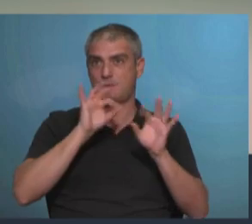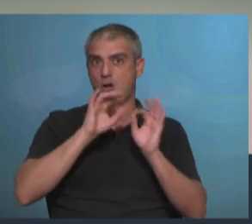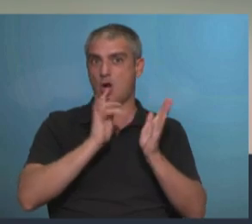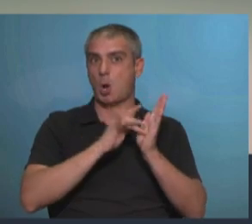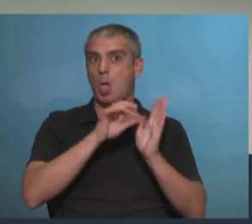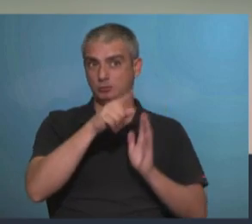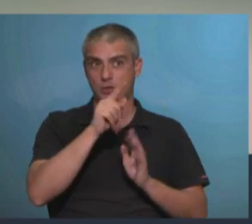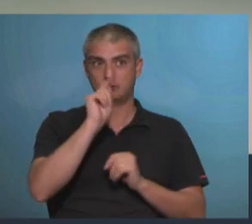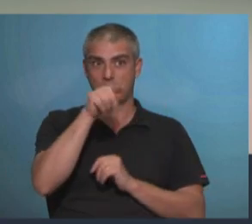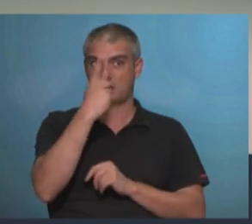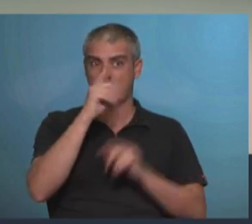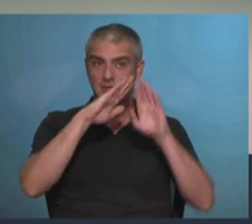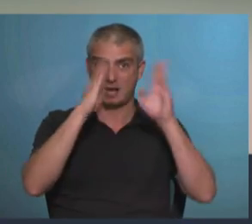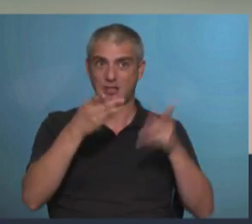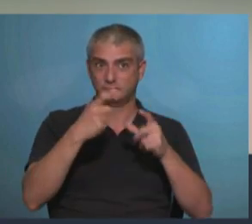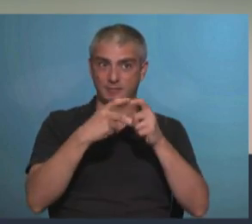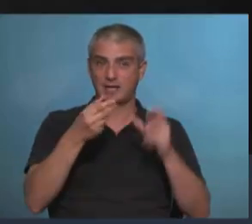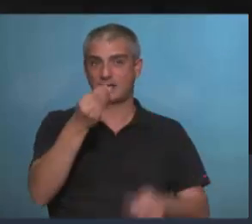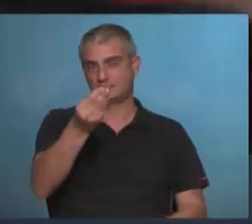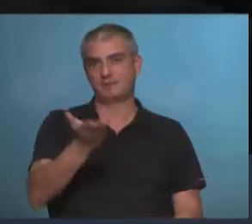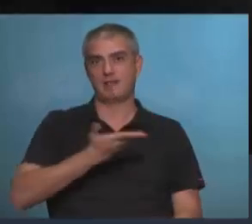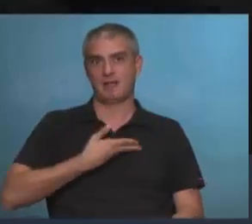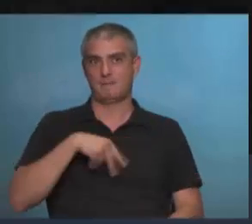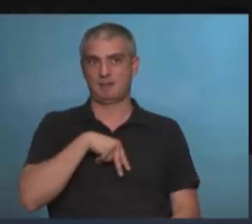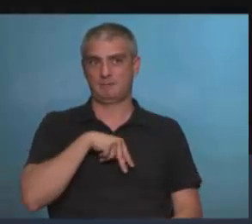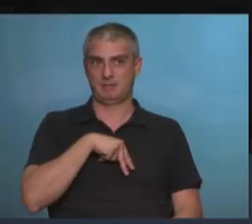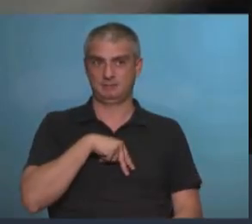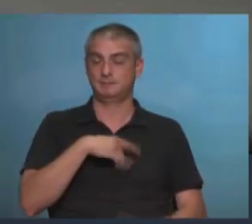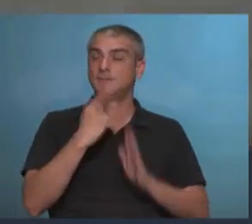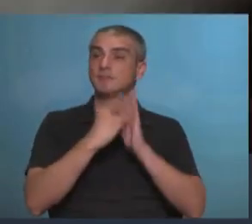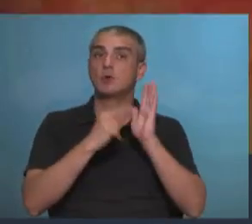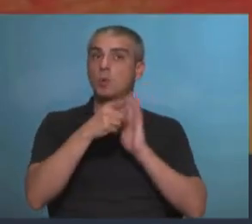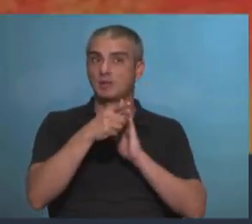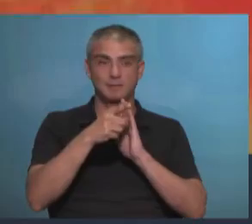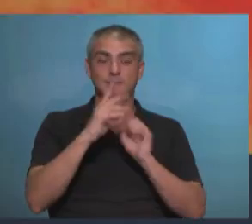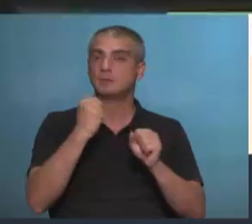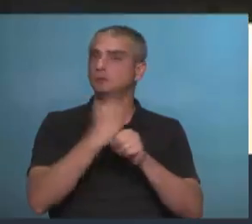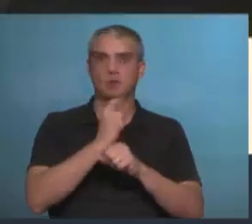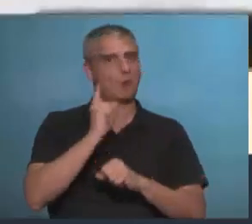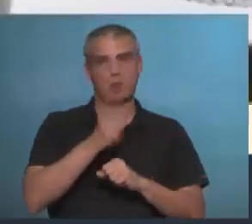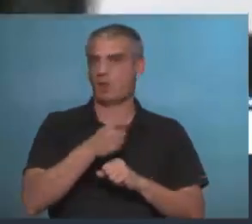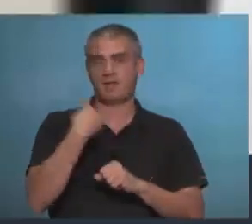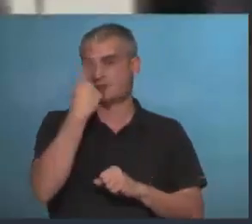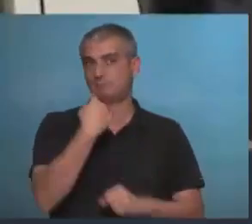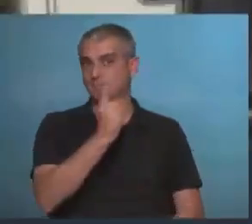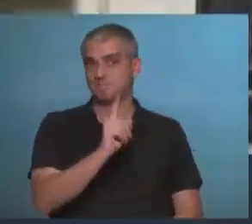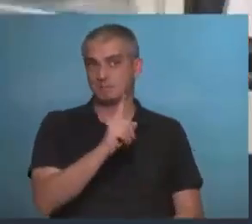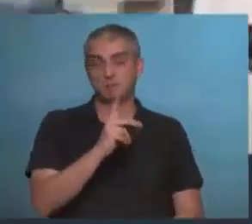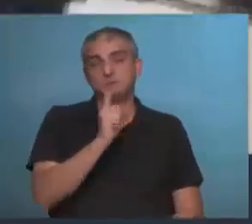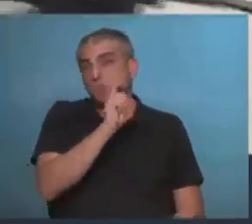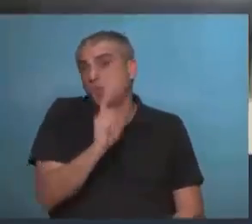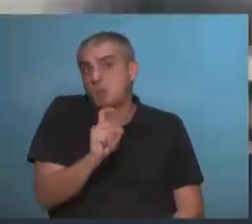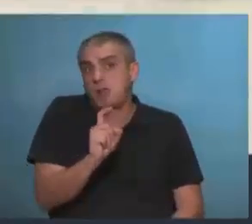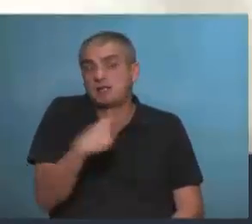up to those windows with their ticket to claim the jackpot. לפי חוקי קרוליינה הדרומית, הזוכים לא חייבים להזדהות, כך שייתכן